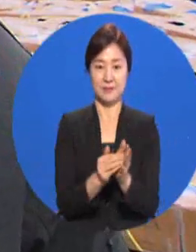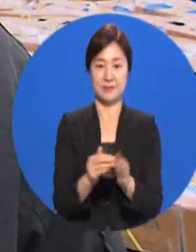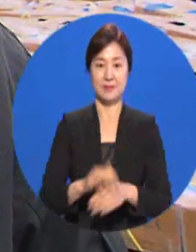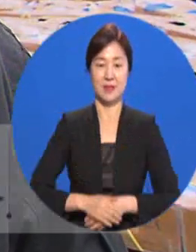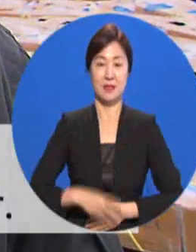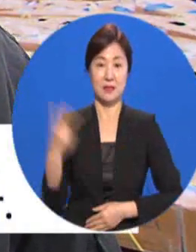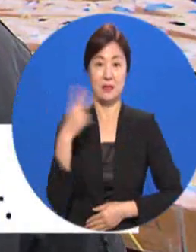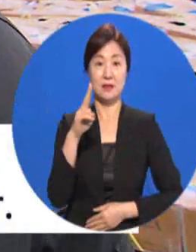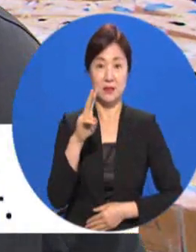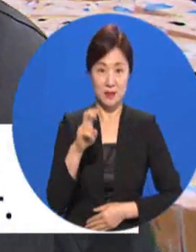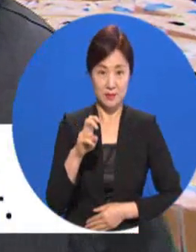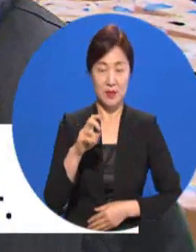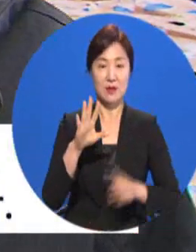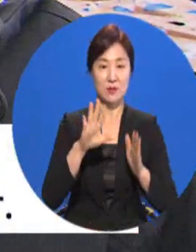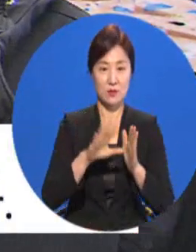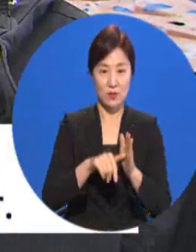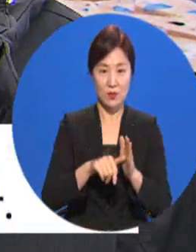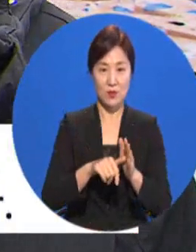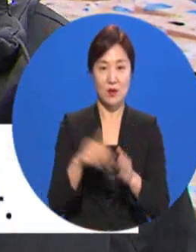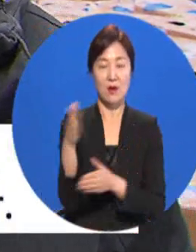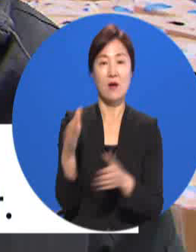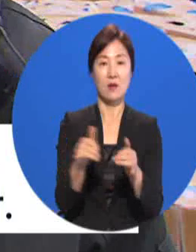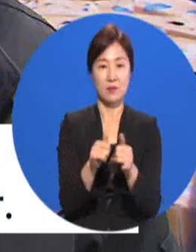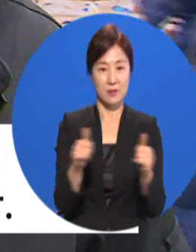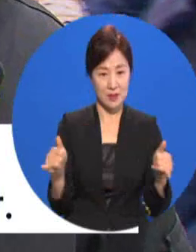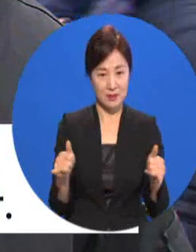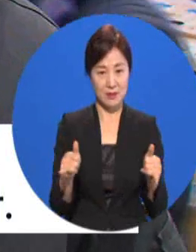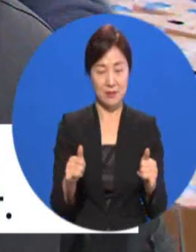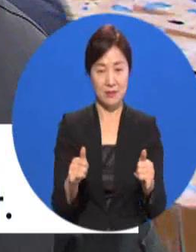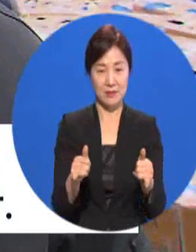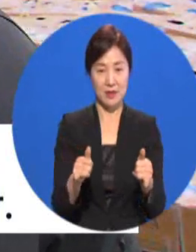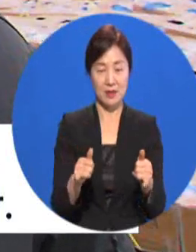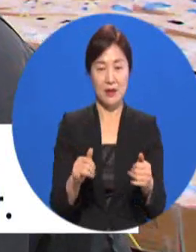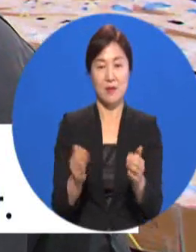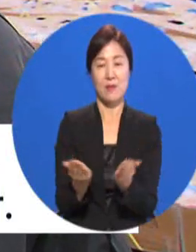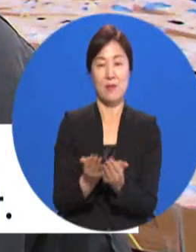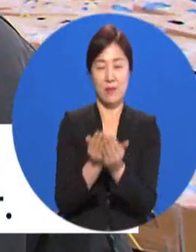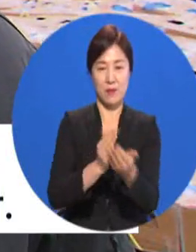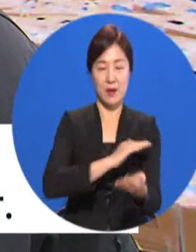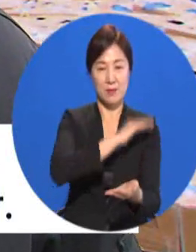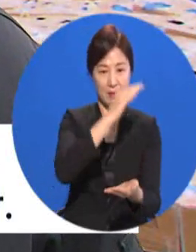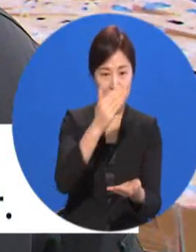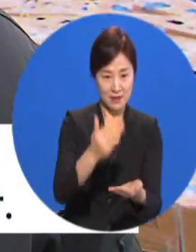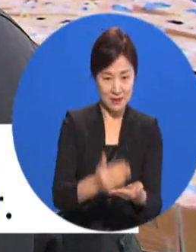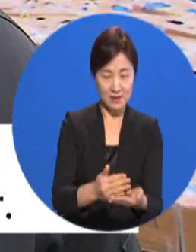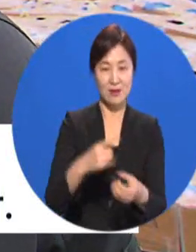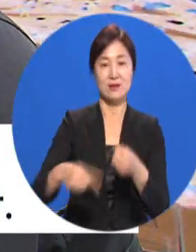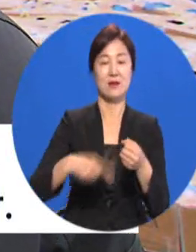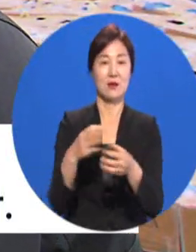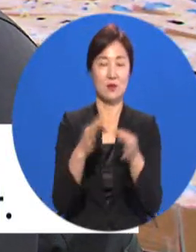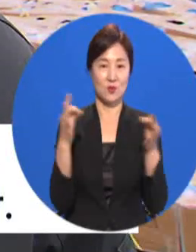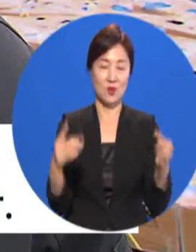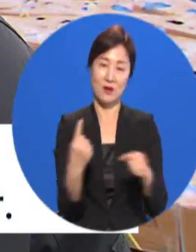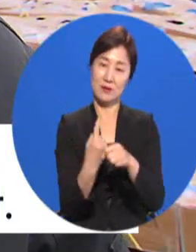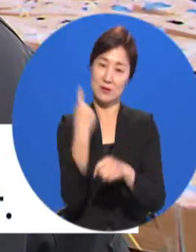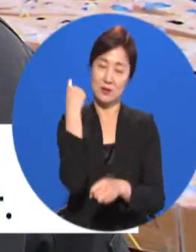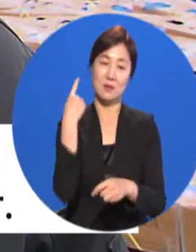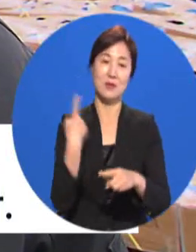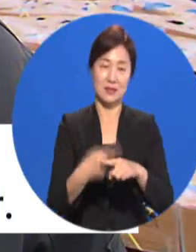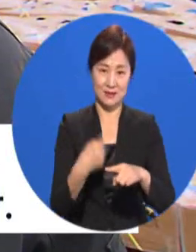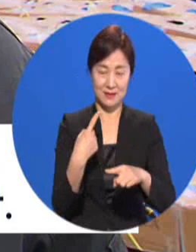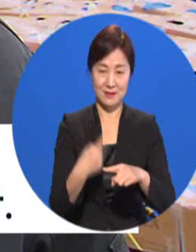2010년도에 도 생산자 어민들이 많이만 서 해 가지고 뭘 안해도 작년 못지않게